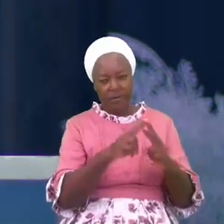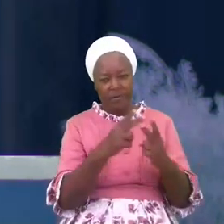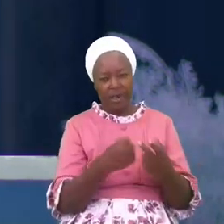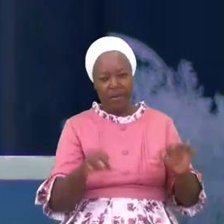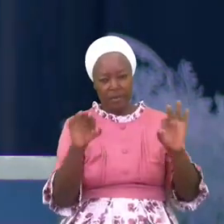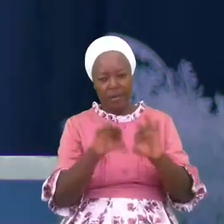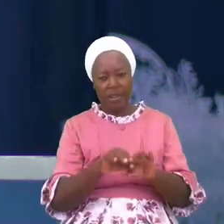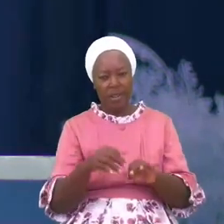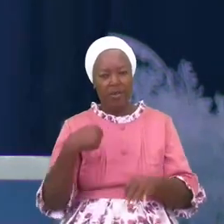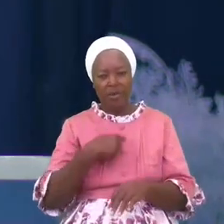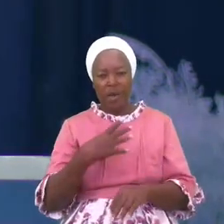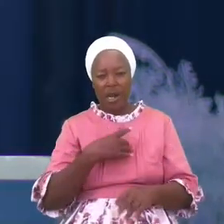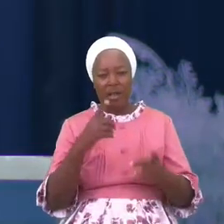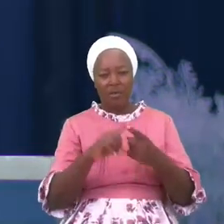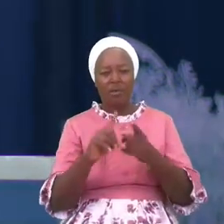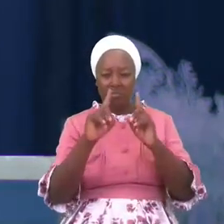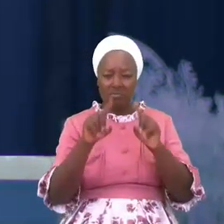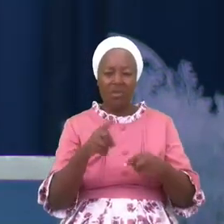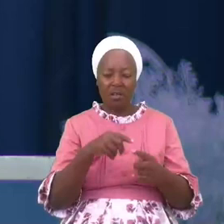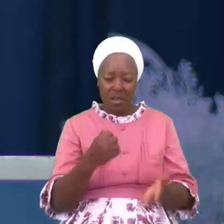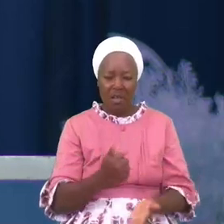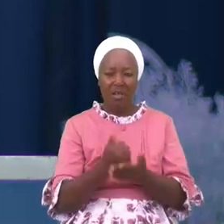Nous voulons être en contact avec vous.